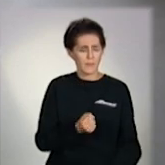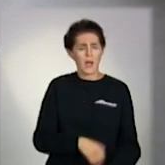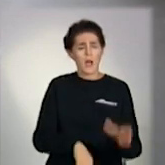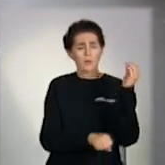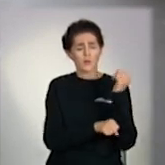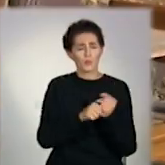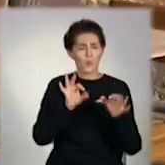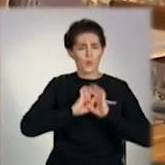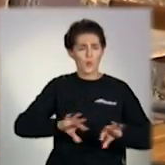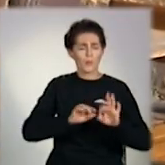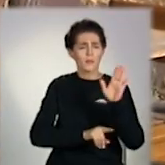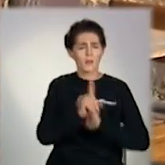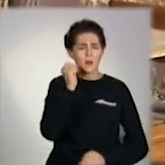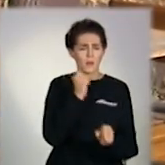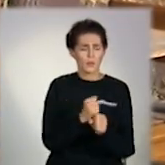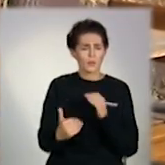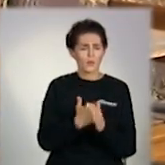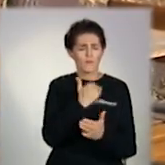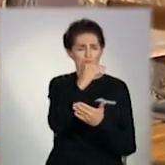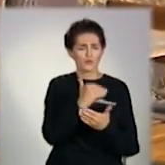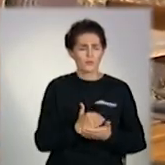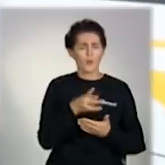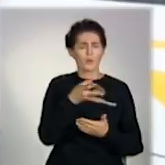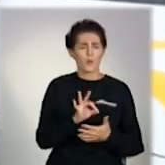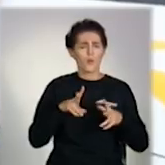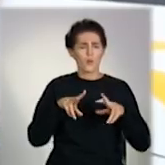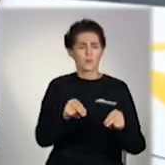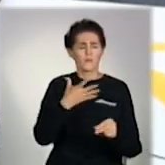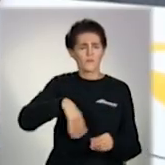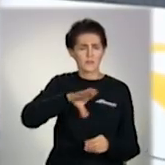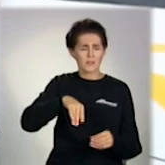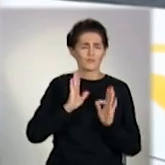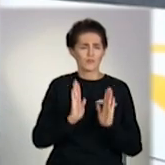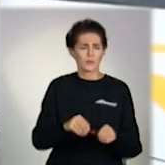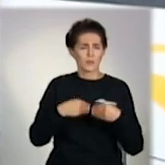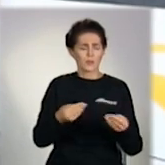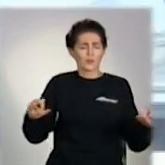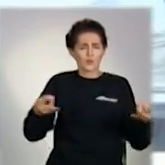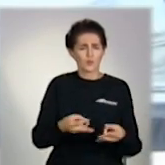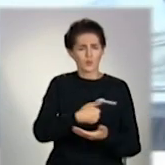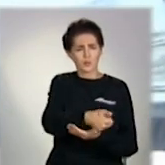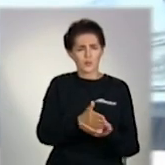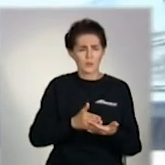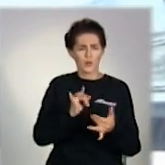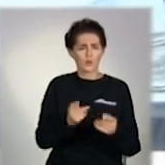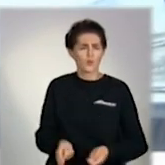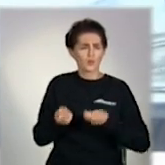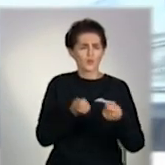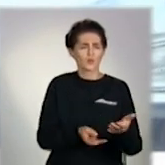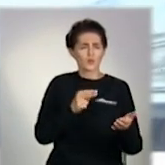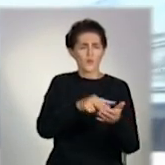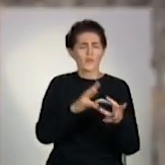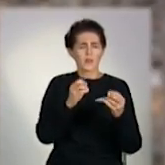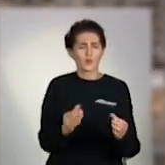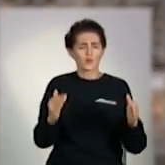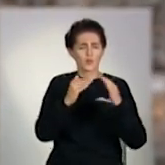пояснюють, щойно почали роботу в новому режимі та обіцяють, усім нададуть необхідні послуги. І навіть із доставкою додому, якщо